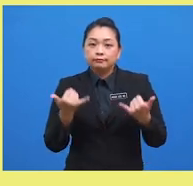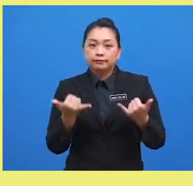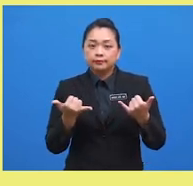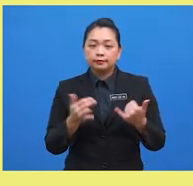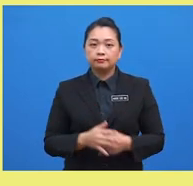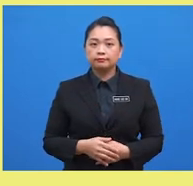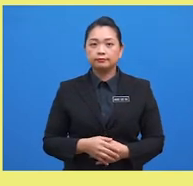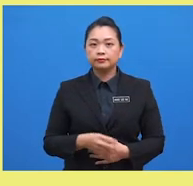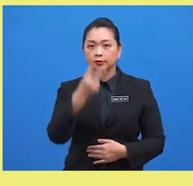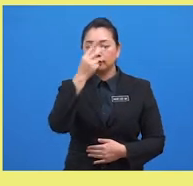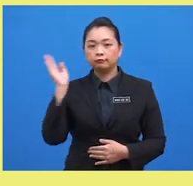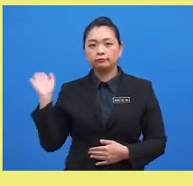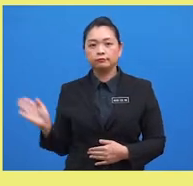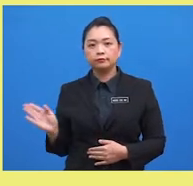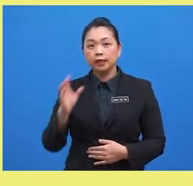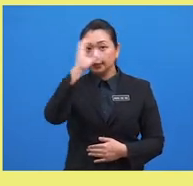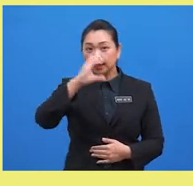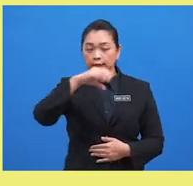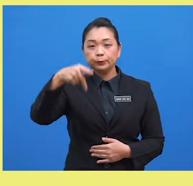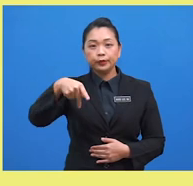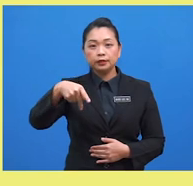Sekarang, kita akan cari set P.